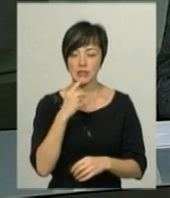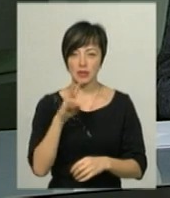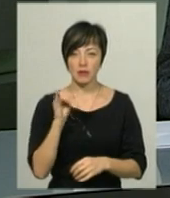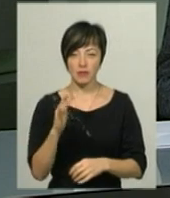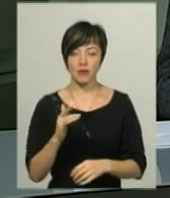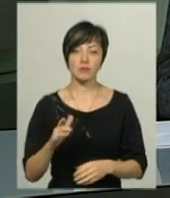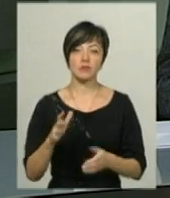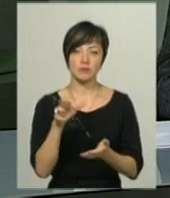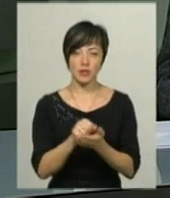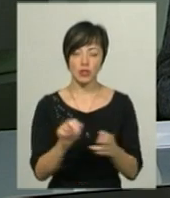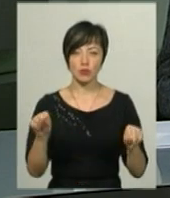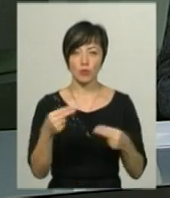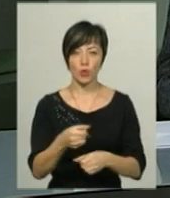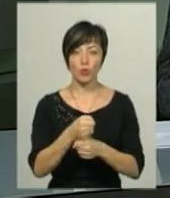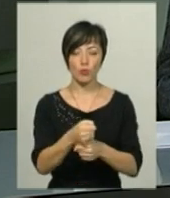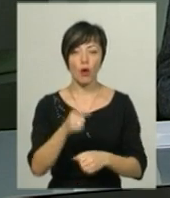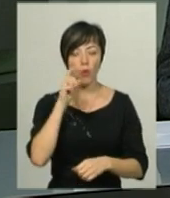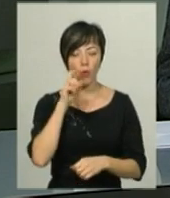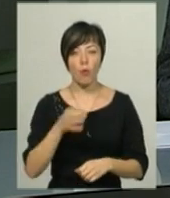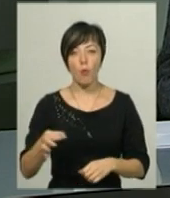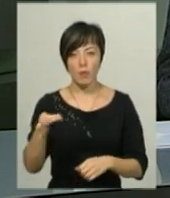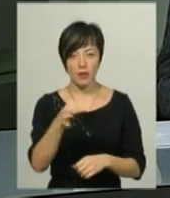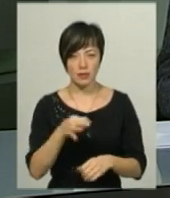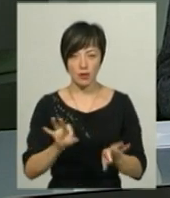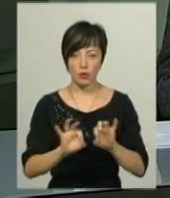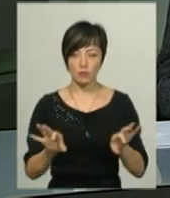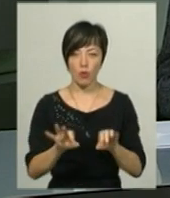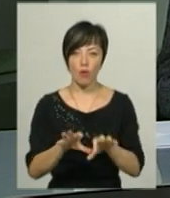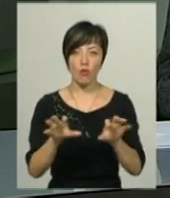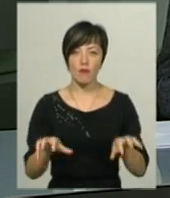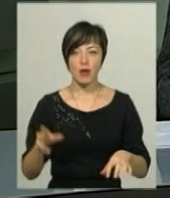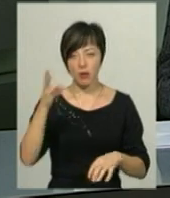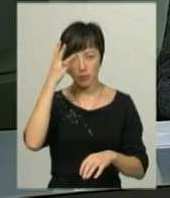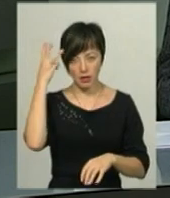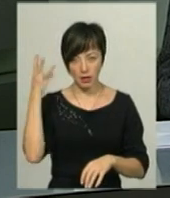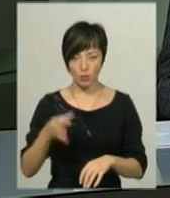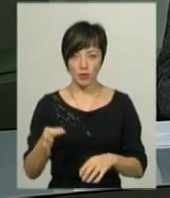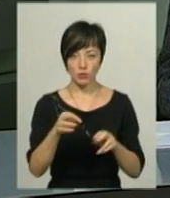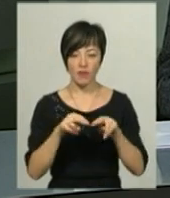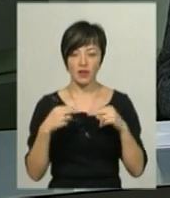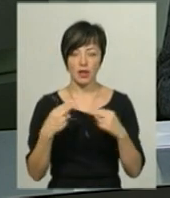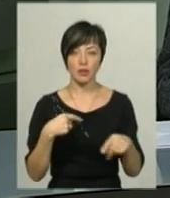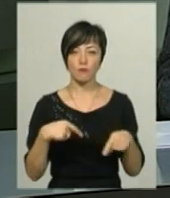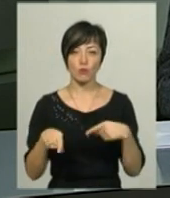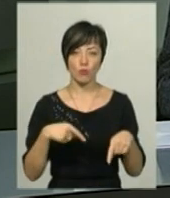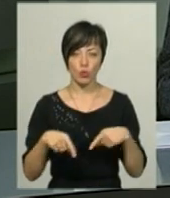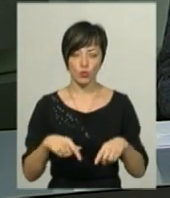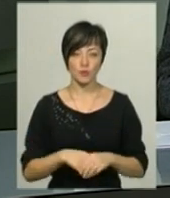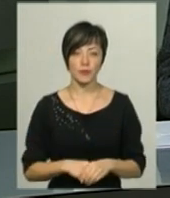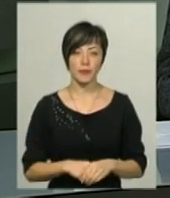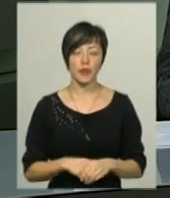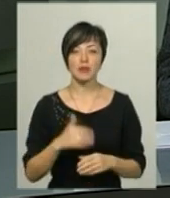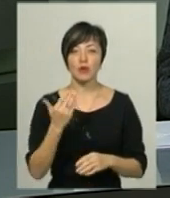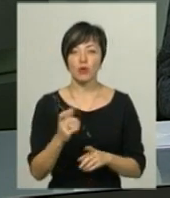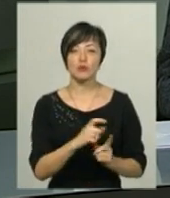стала володарем чемпіонського кубка області. Про це розповів голова Хмельницької обласної федерації футболу Ігор Хіблін.